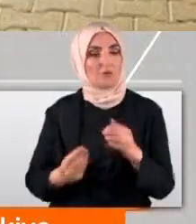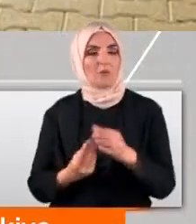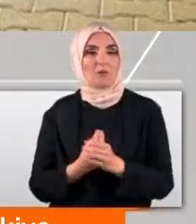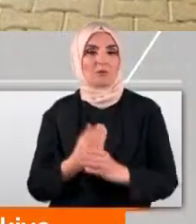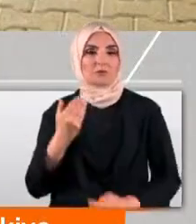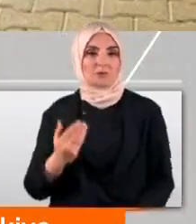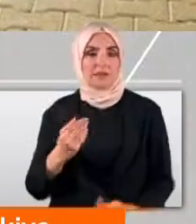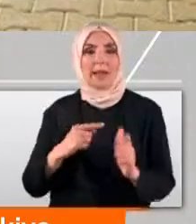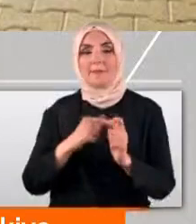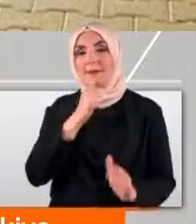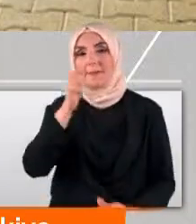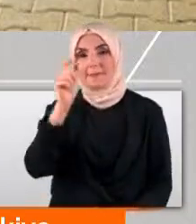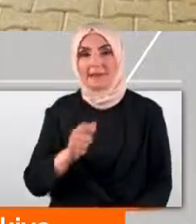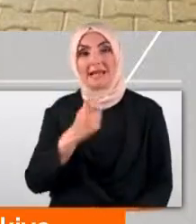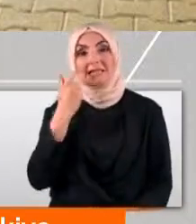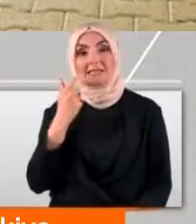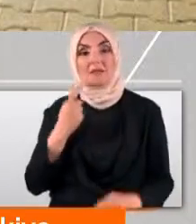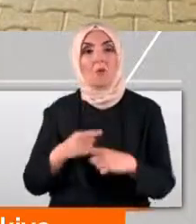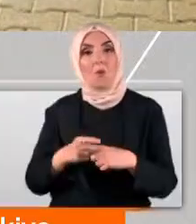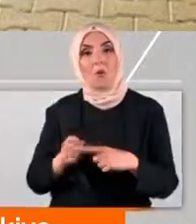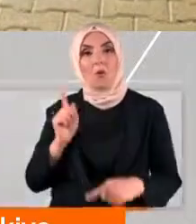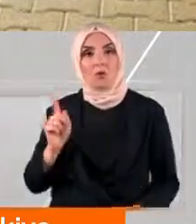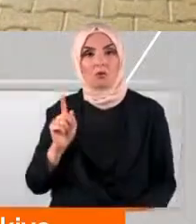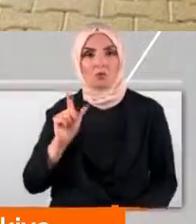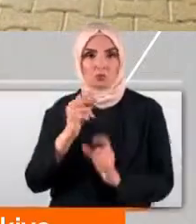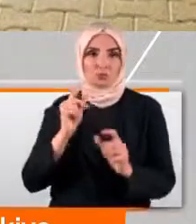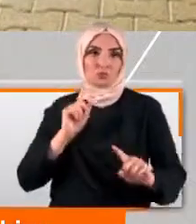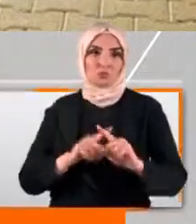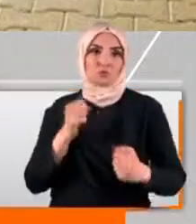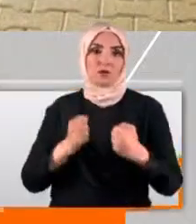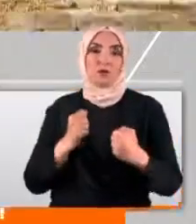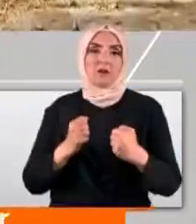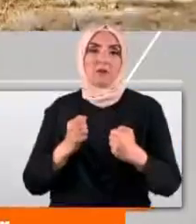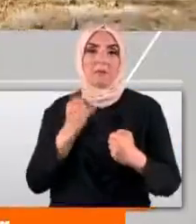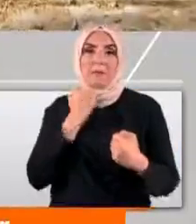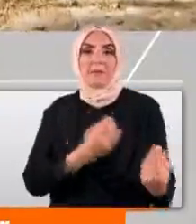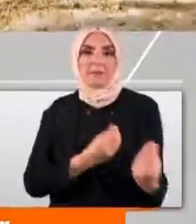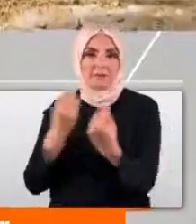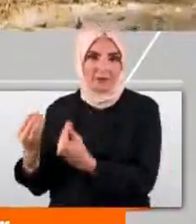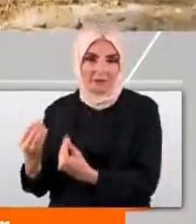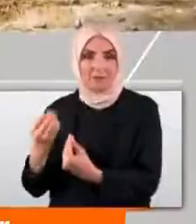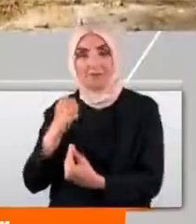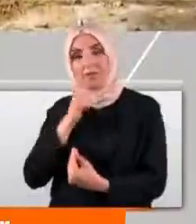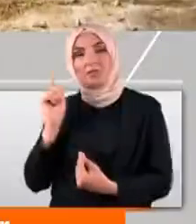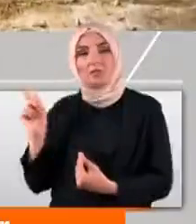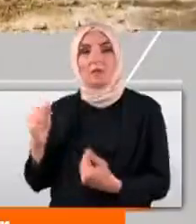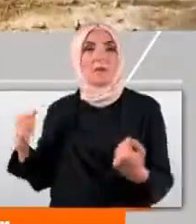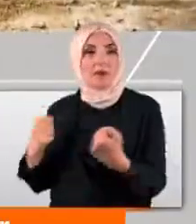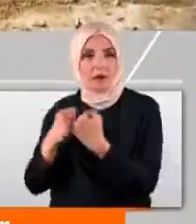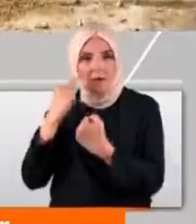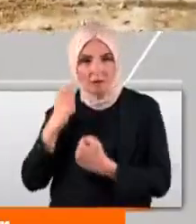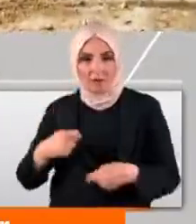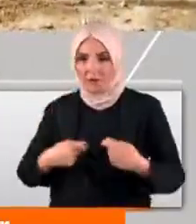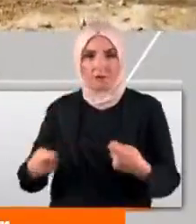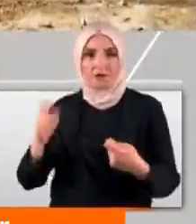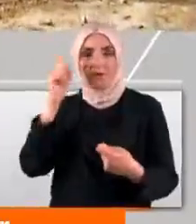eski ortağına lüks aracını vermiş, araç kaza yapınca ikili arasında masraf yüzünden tartışma çıkmıştı. İşte cinayetin işlendiği o